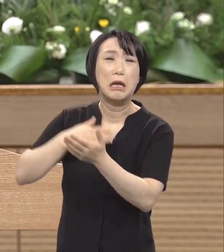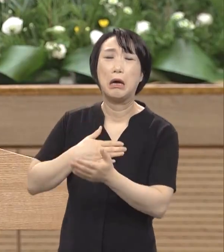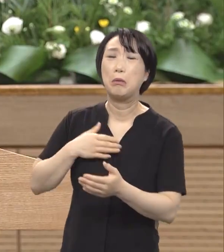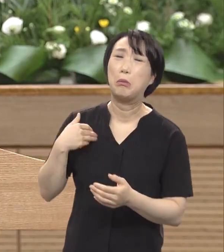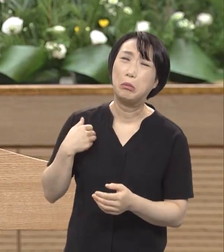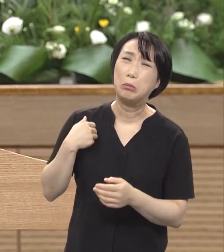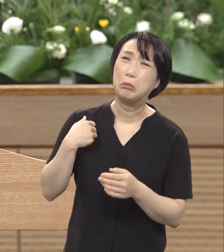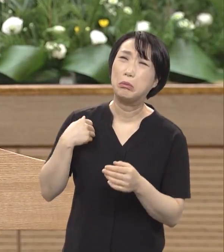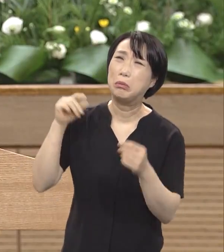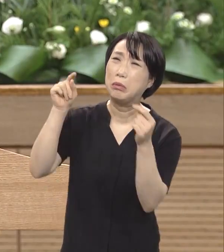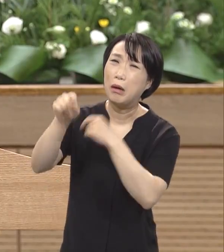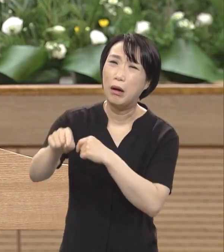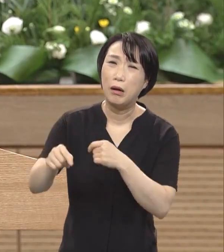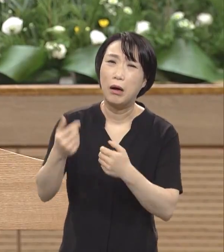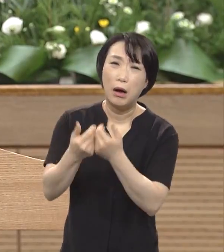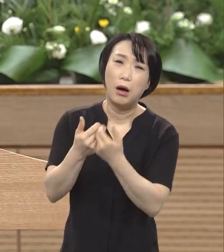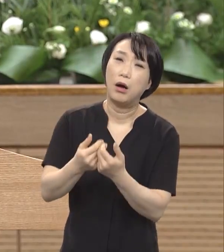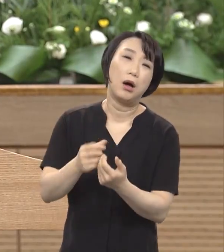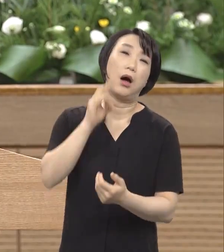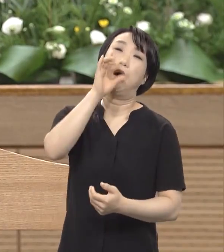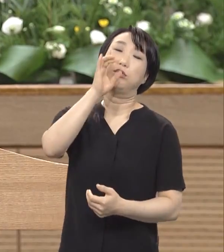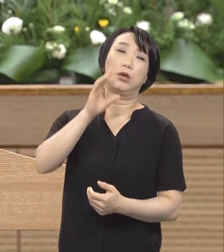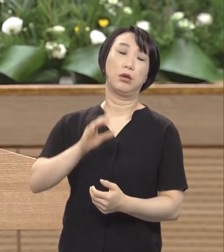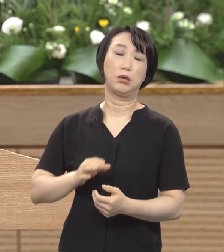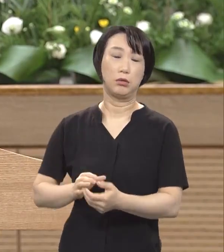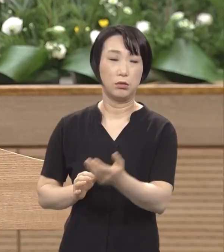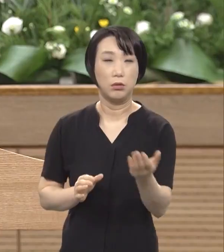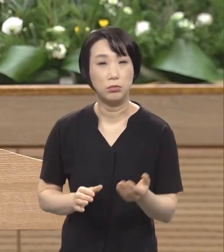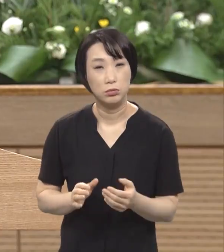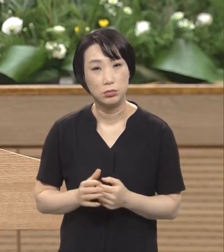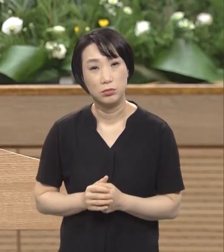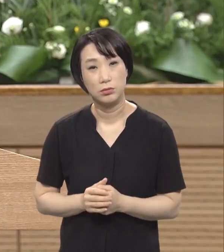몰라서 트러블이 일어나면 안 돼요.